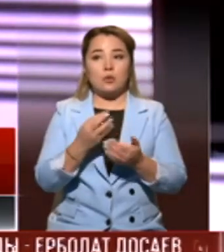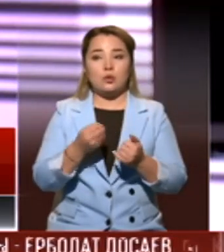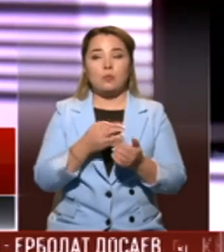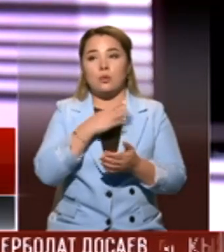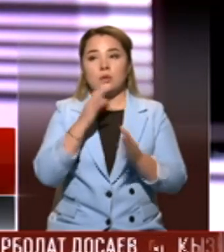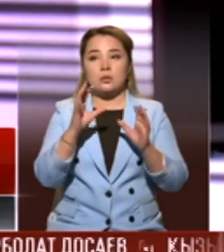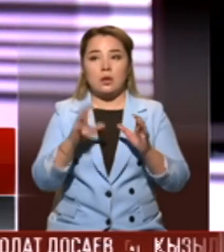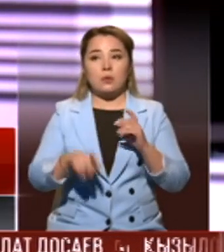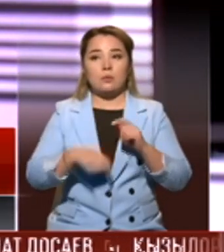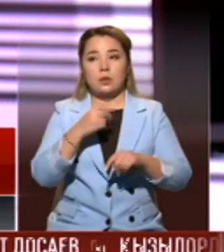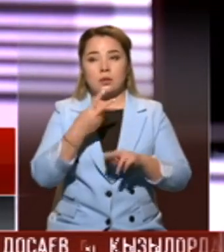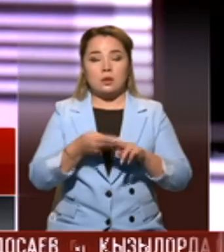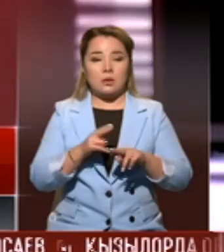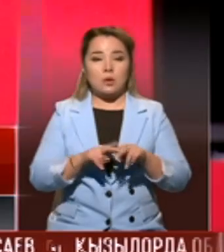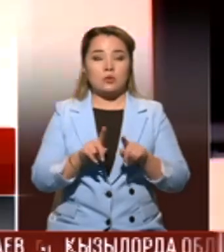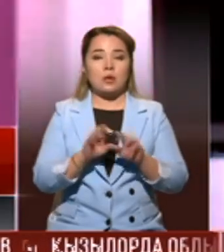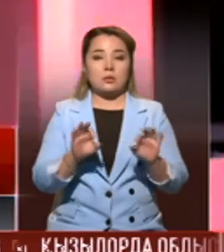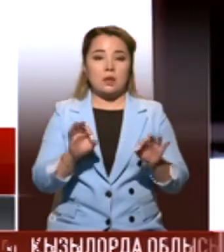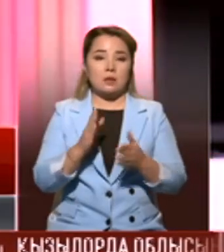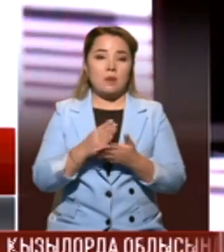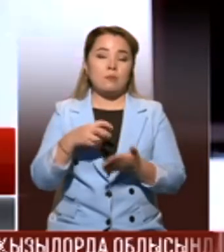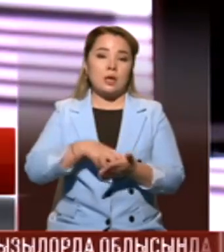заң бұзушылықтар бар. Мысалы айтатын болсам,